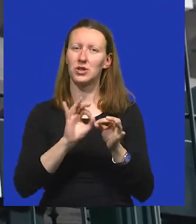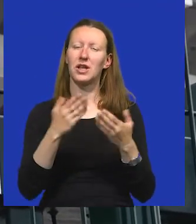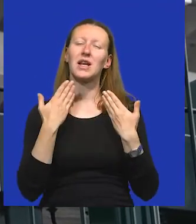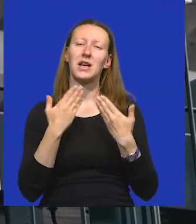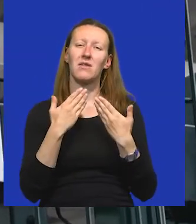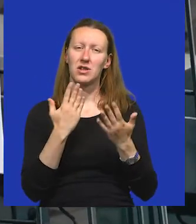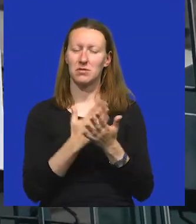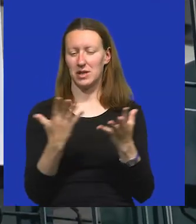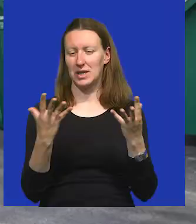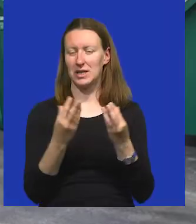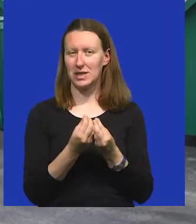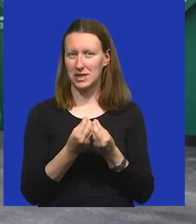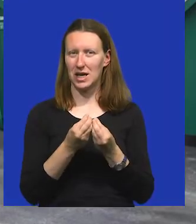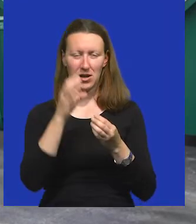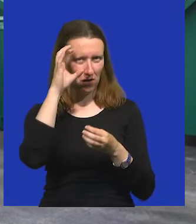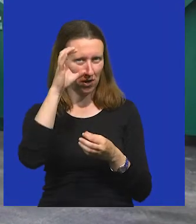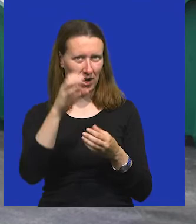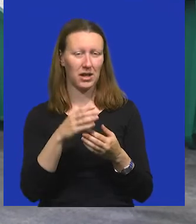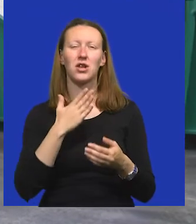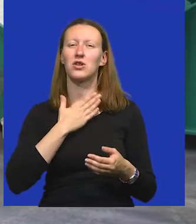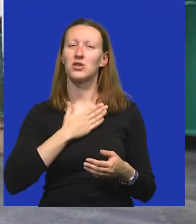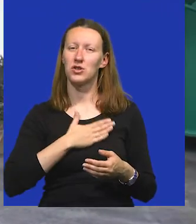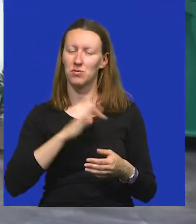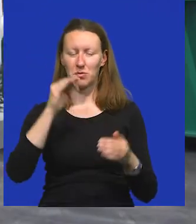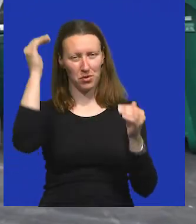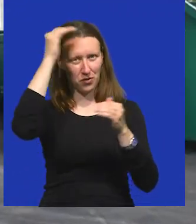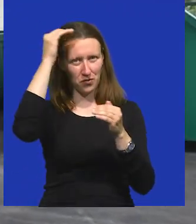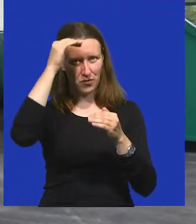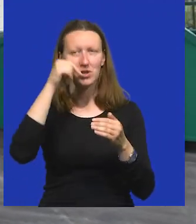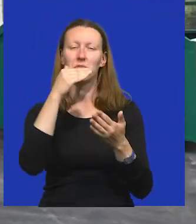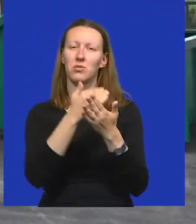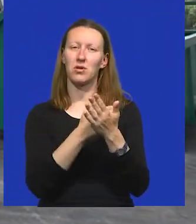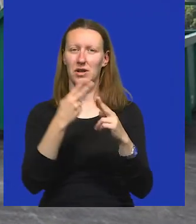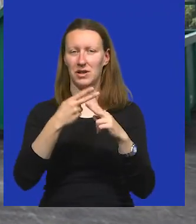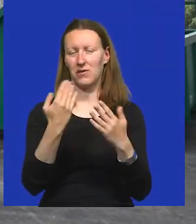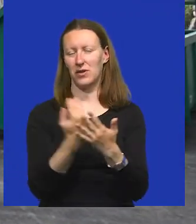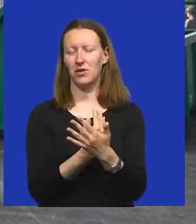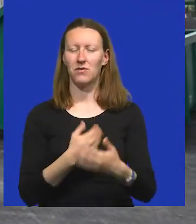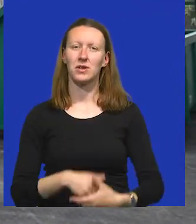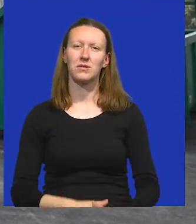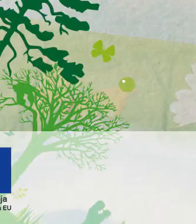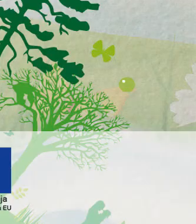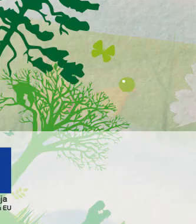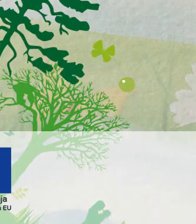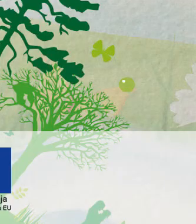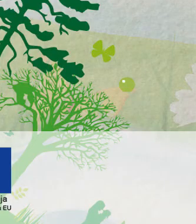Risparmia. Grazie per essere stati in nostra compagnia. Vi auguriamo una buona serata con i programmi di TV Nova.